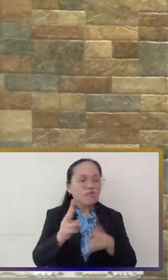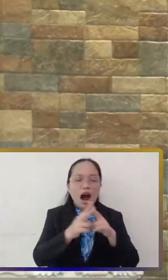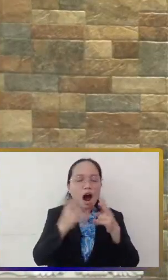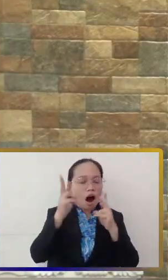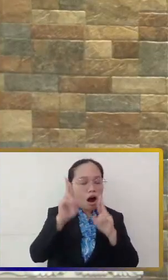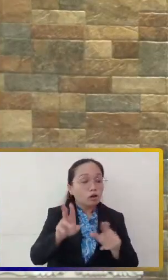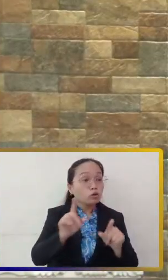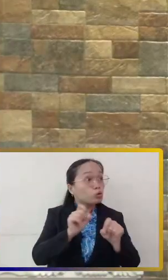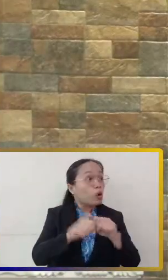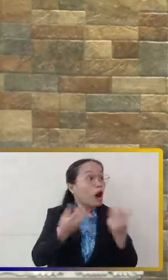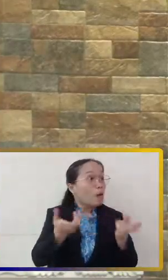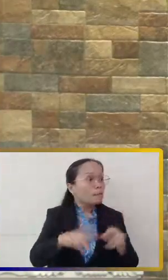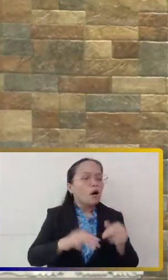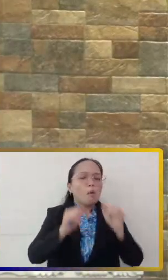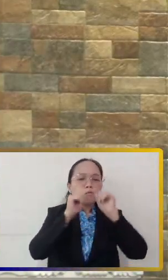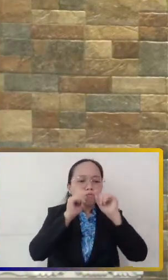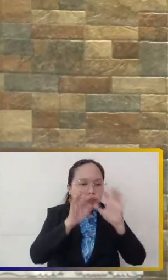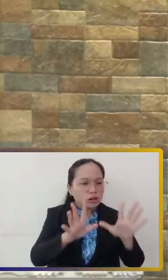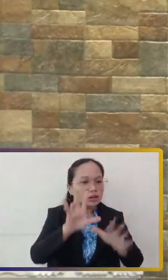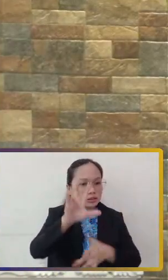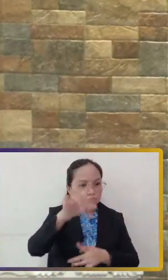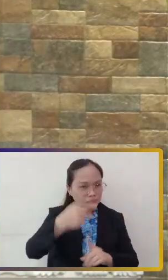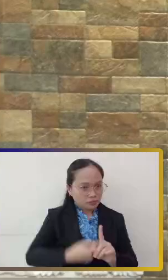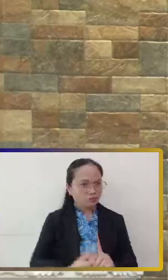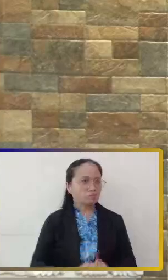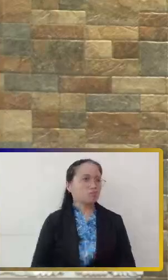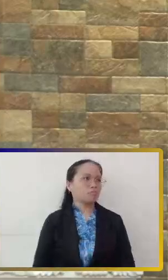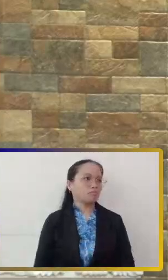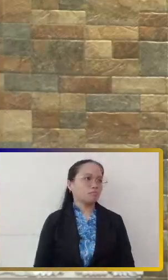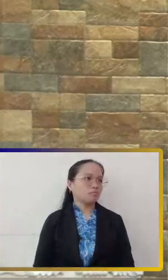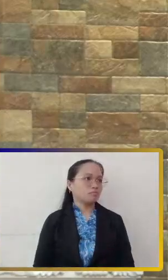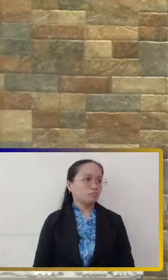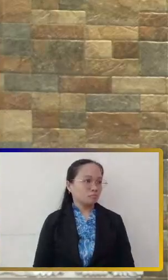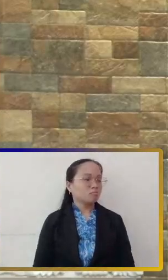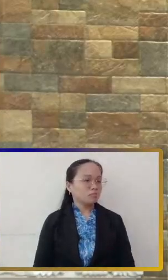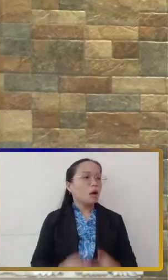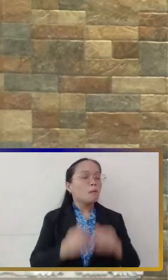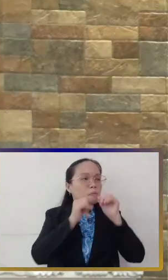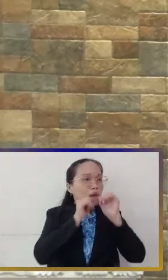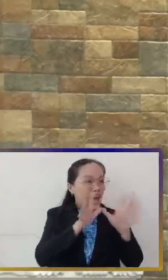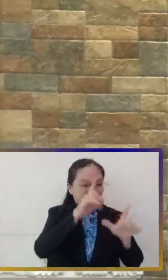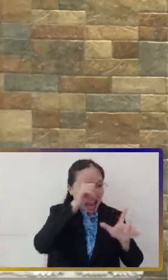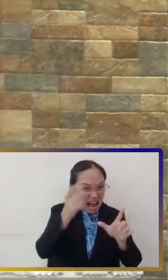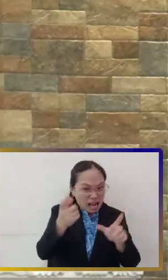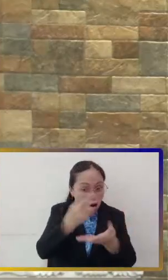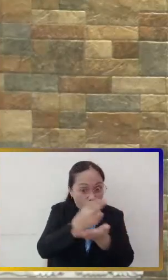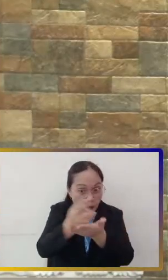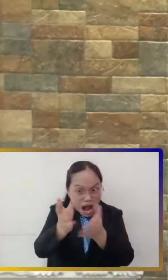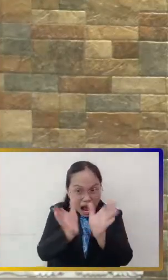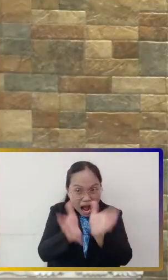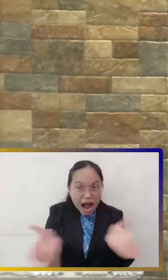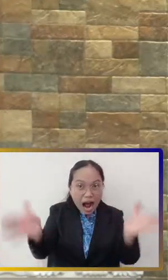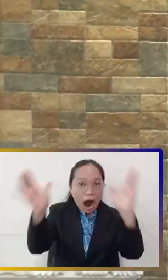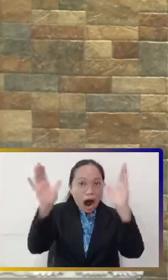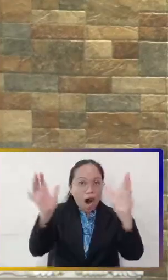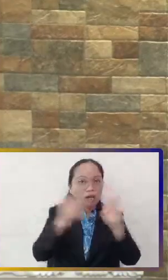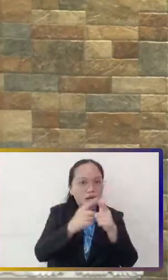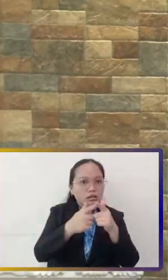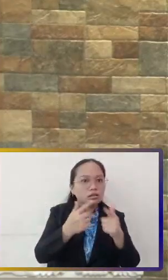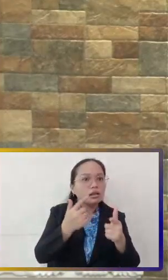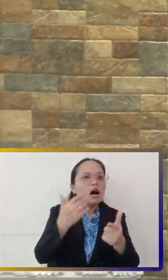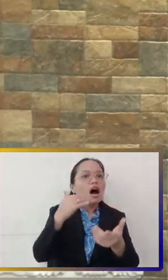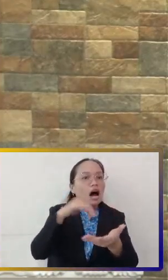he was blessed for 3 months, mga kapatid. And then, pagkatapos po niyan, ay sinundo na po yan ni